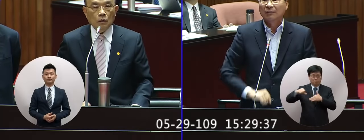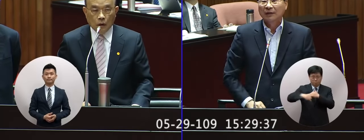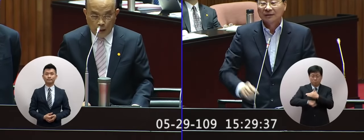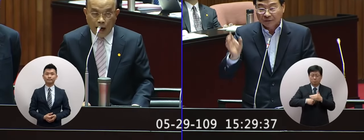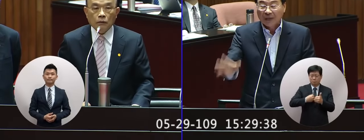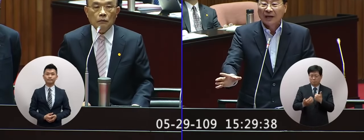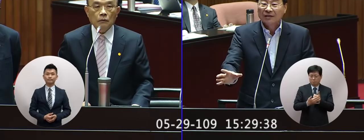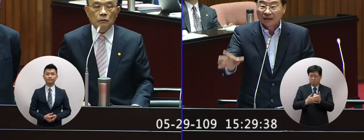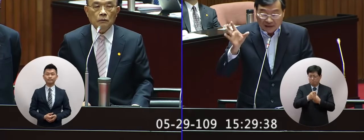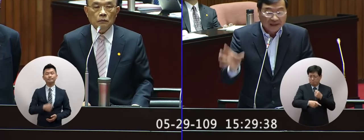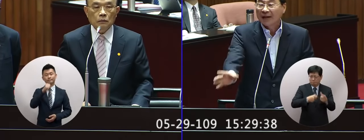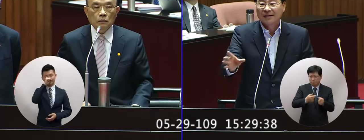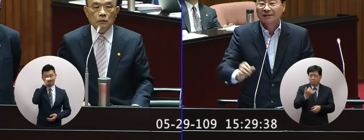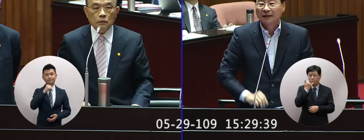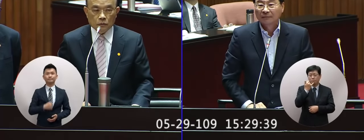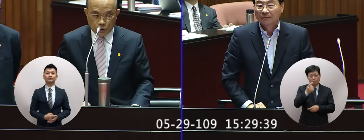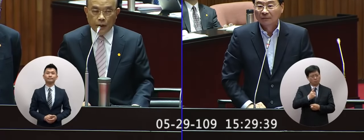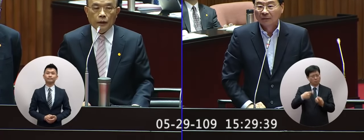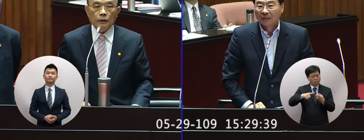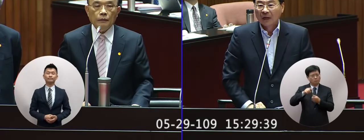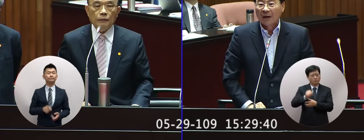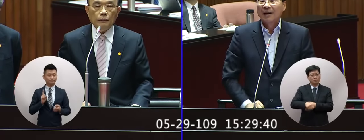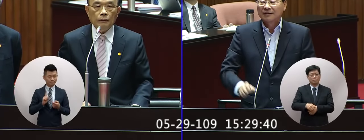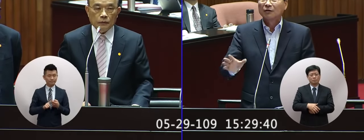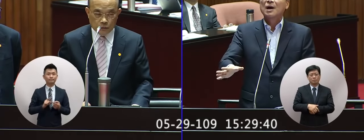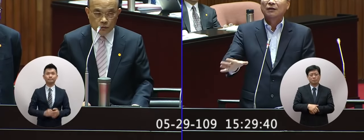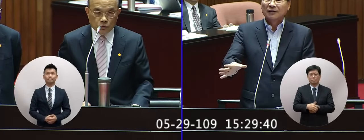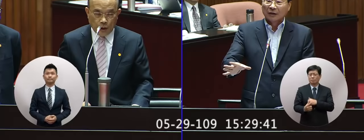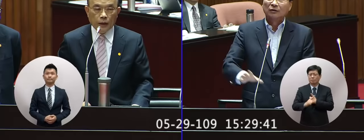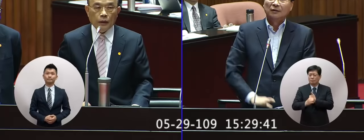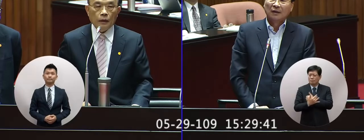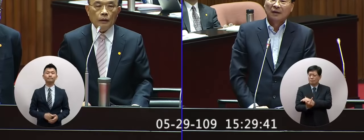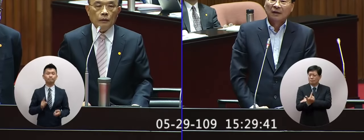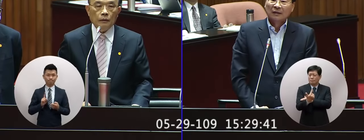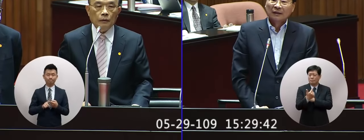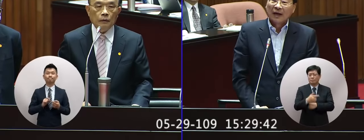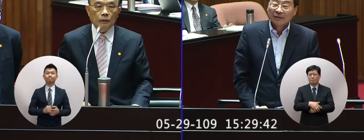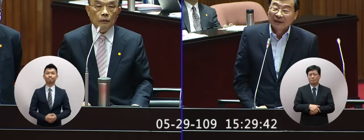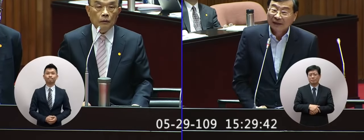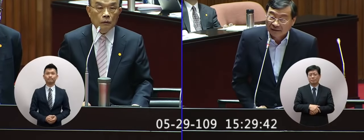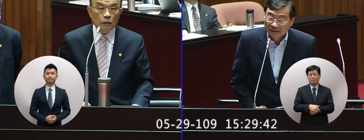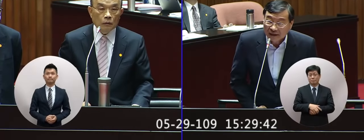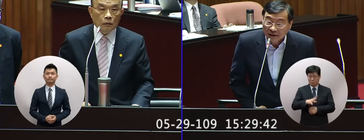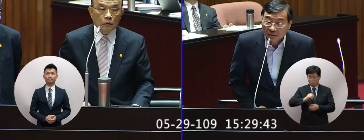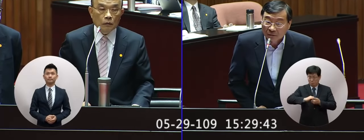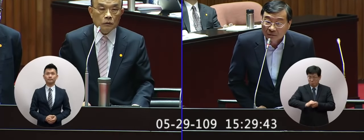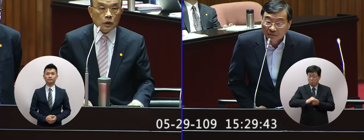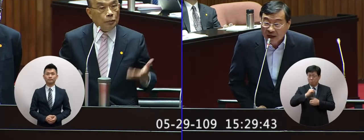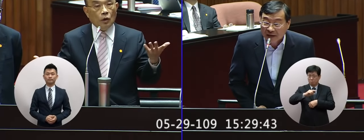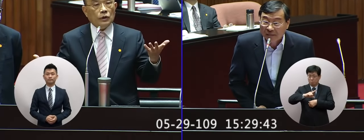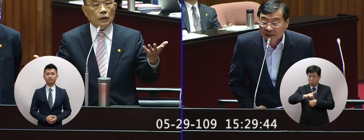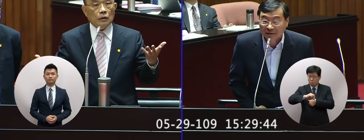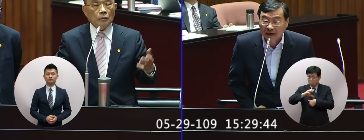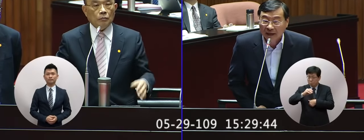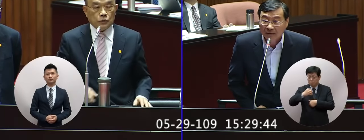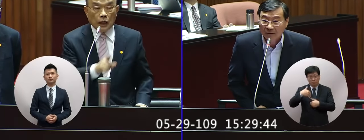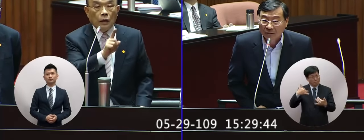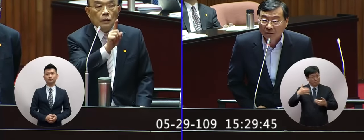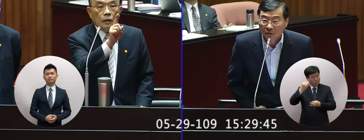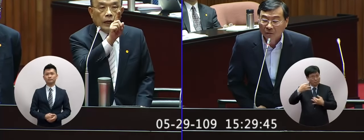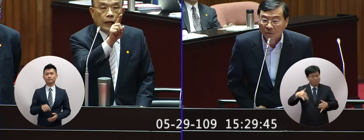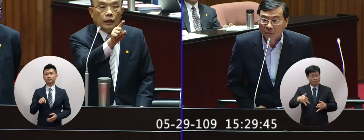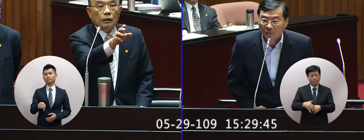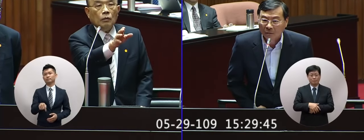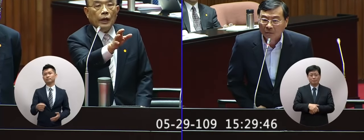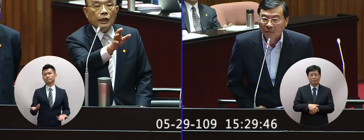动国内消费。最大原则你应该赞成， 对， 好不好？尽快有个结论。那有没有定个时间点？你还是没有时间点。 这